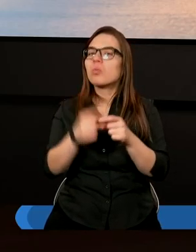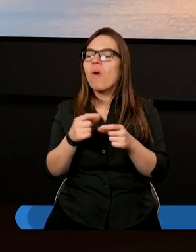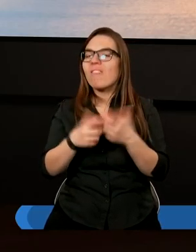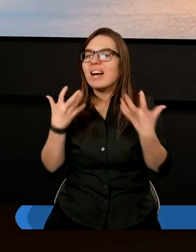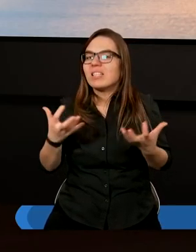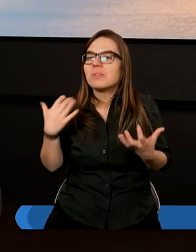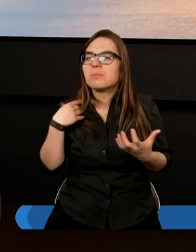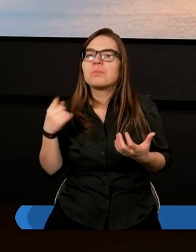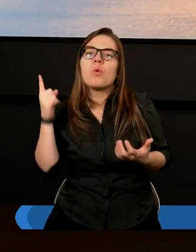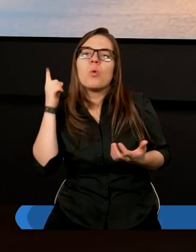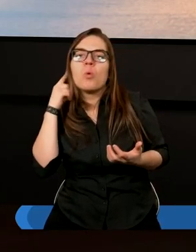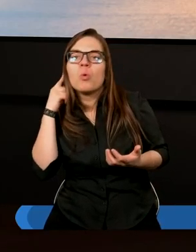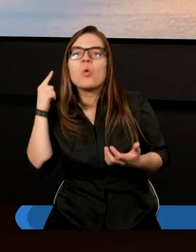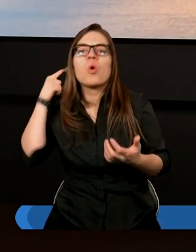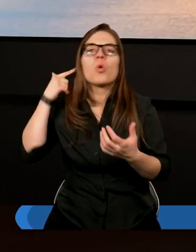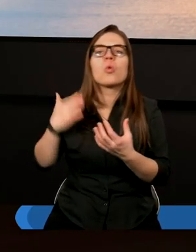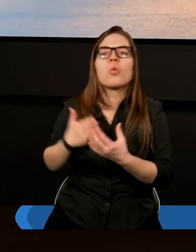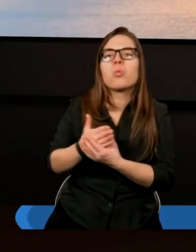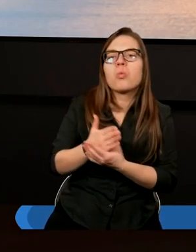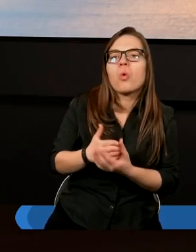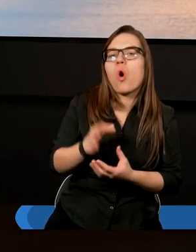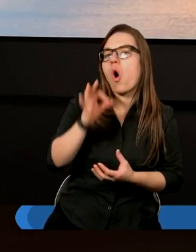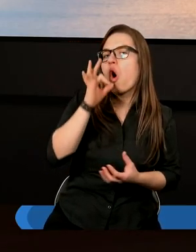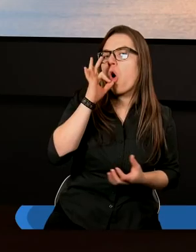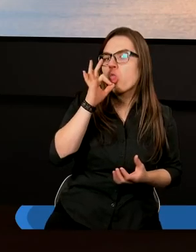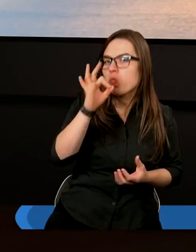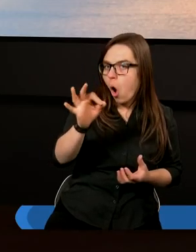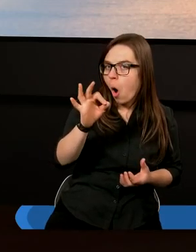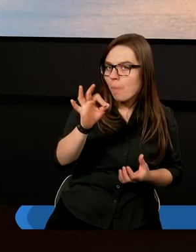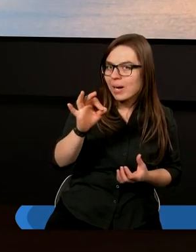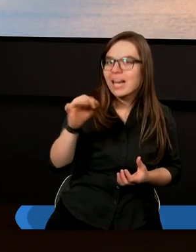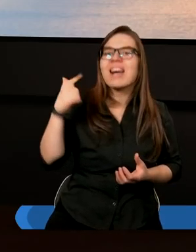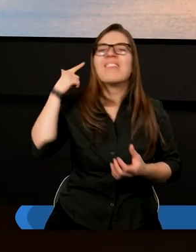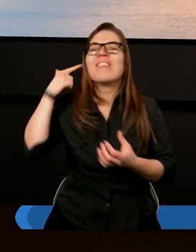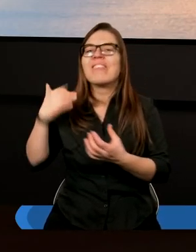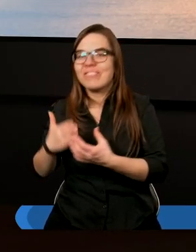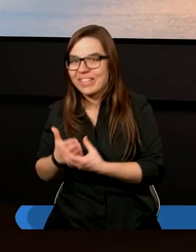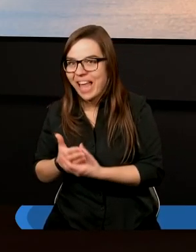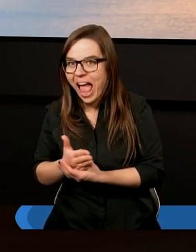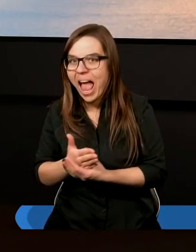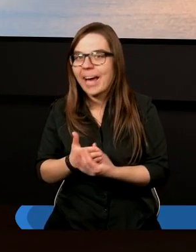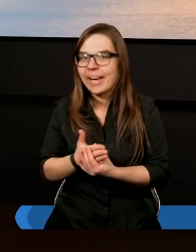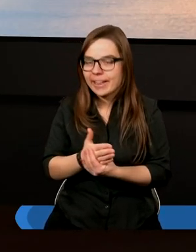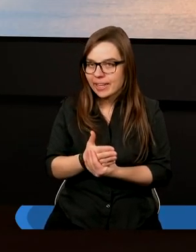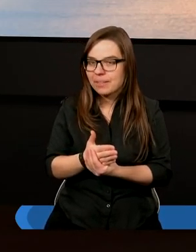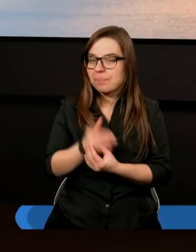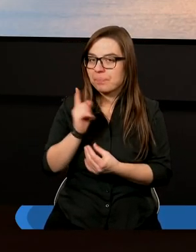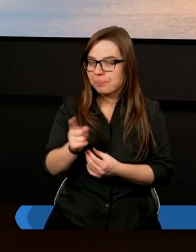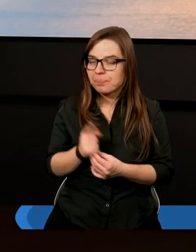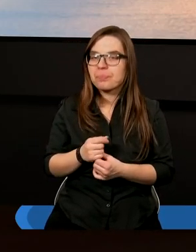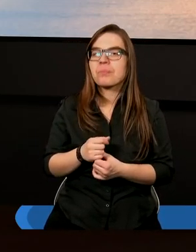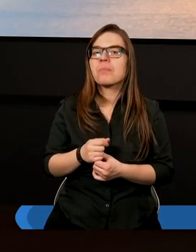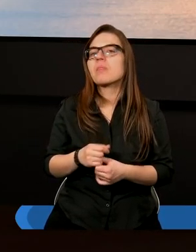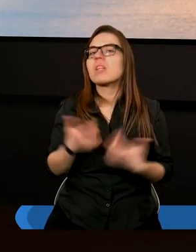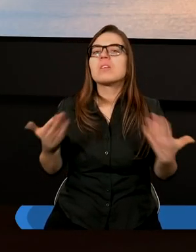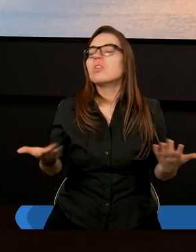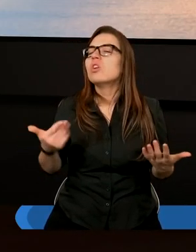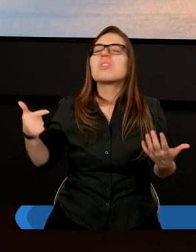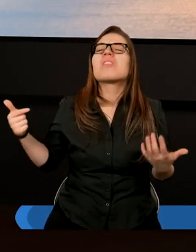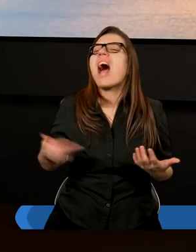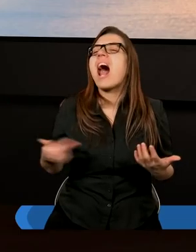usłyszeć sługo dobry i wierny podkreślaliśmy kiedy na co